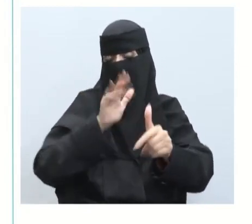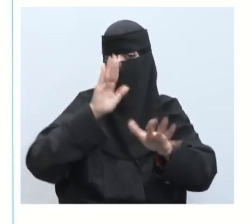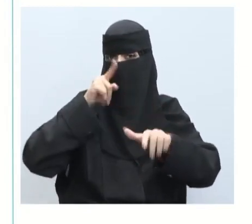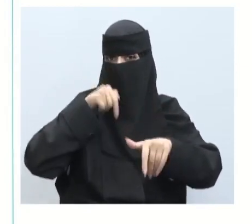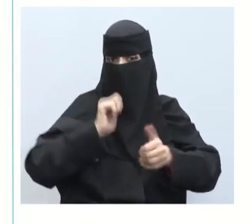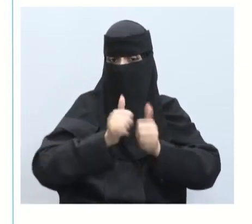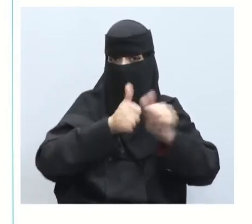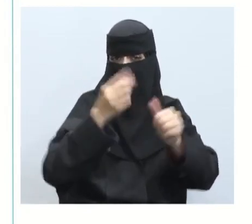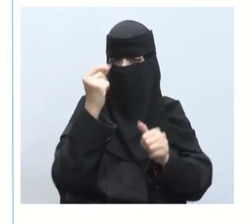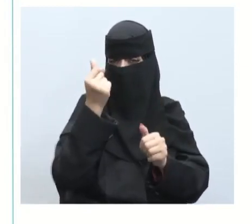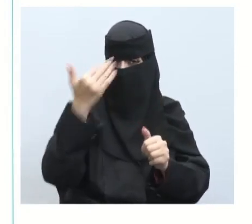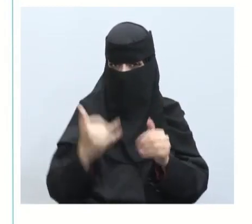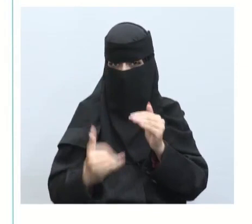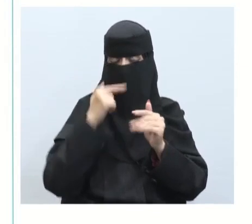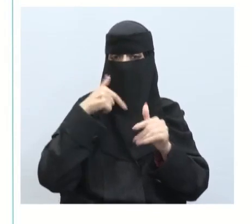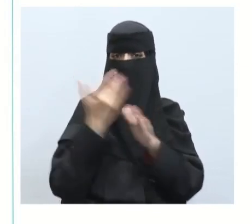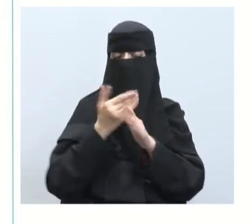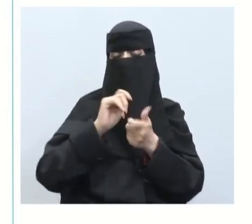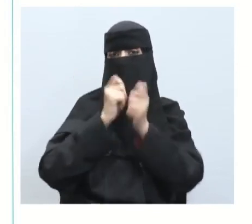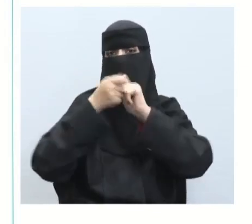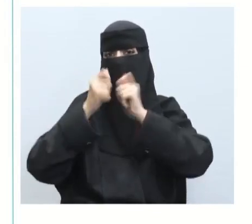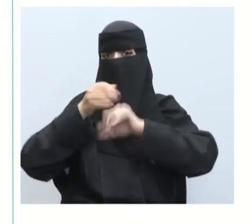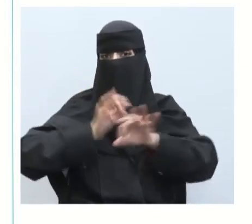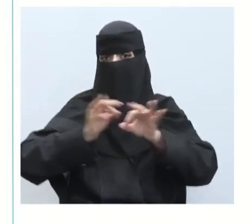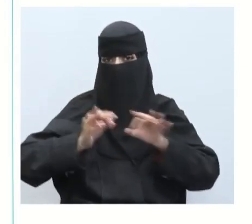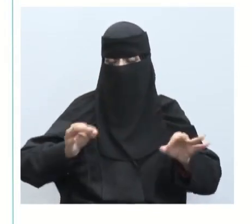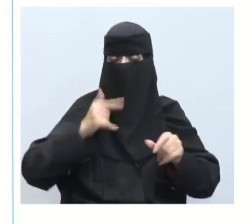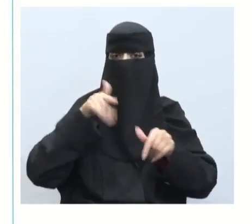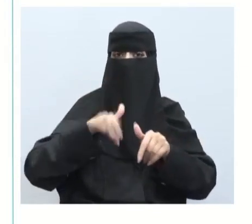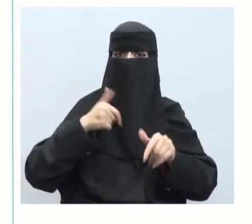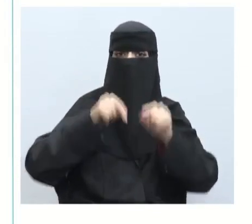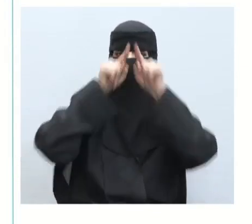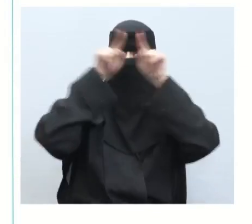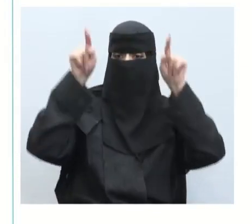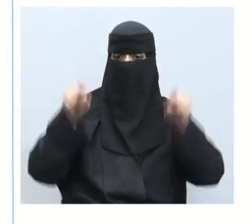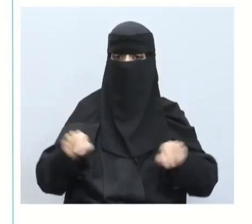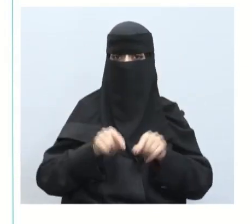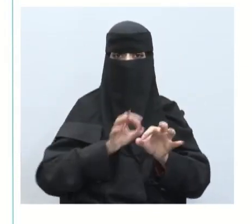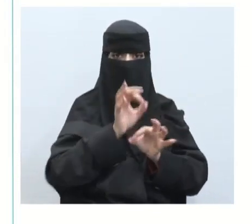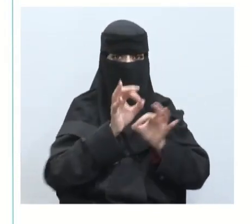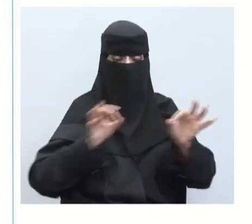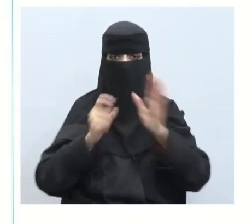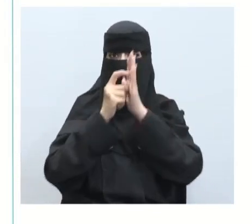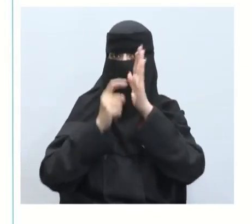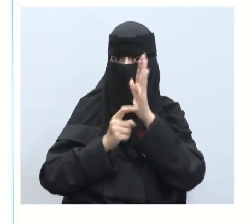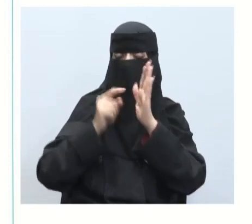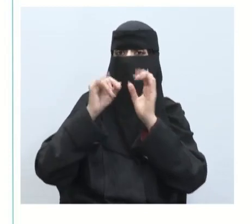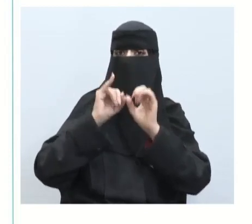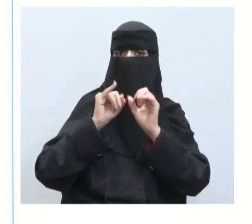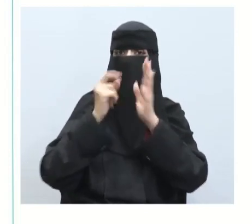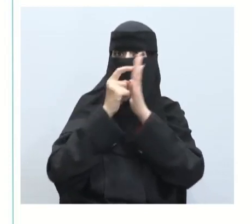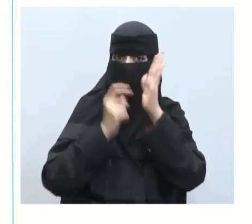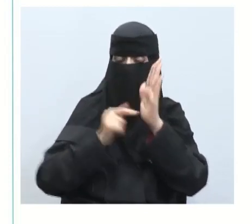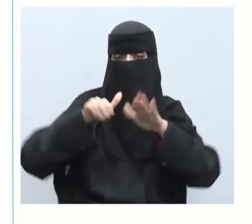منافسه قد تقلل الاسعار وبالتالي تتغير استراتيجيتها الاطار السياسي القانوني الانظمه استقرار في